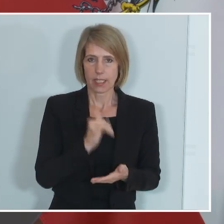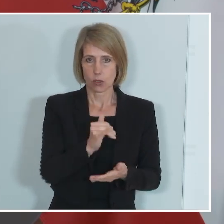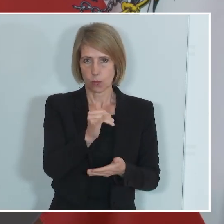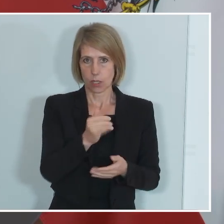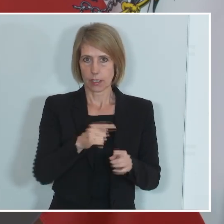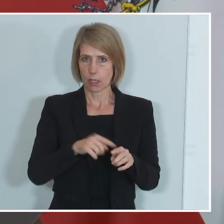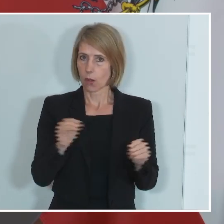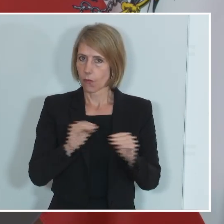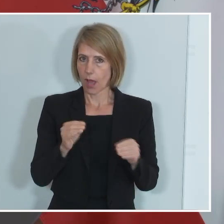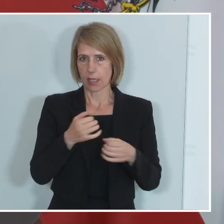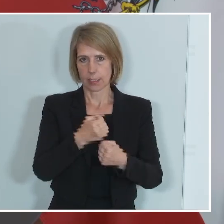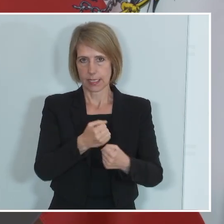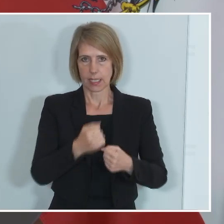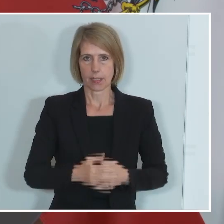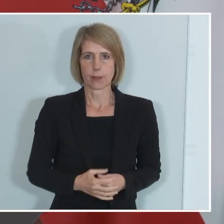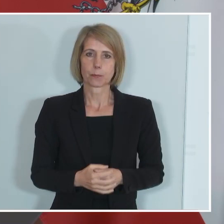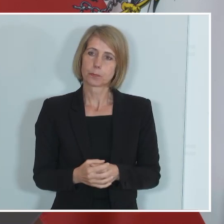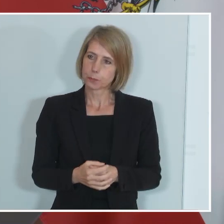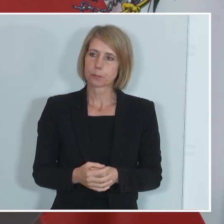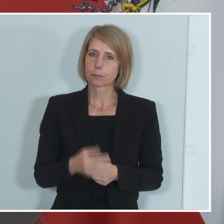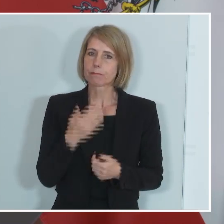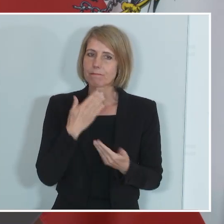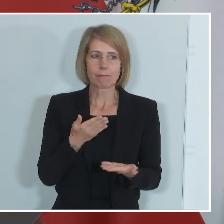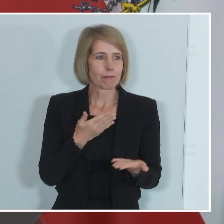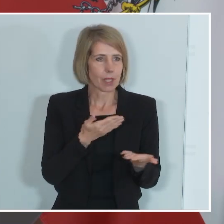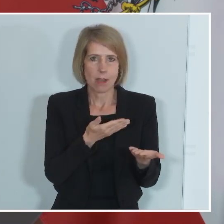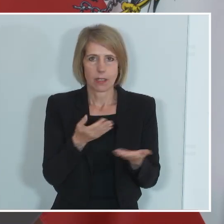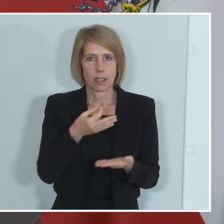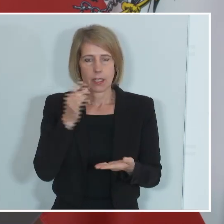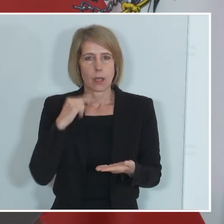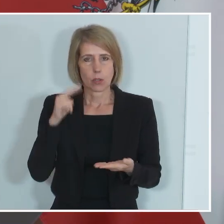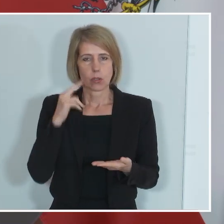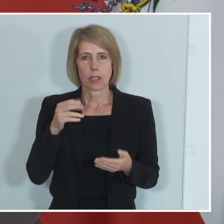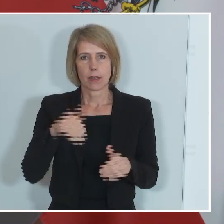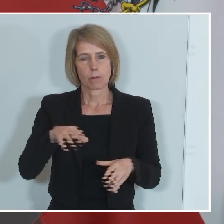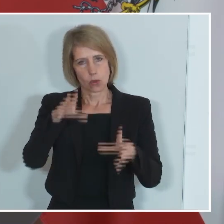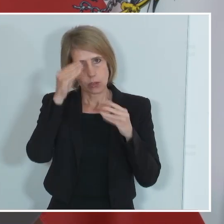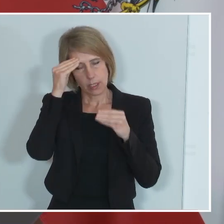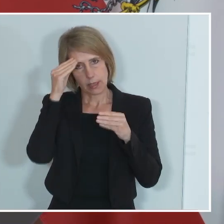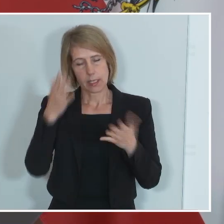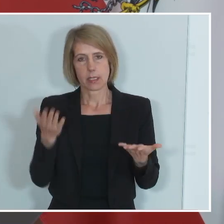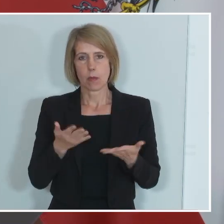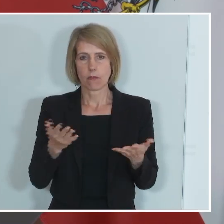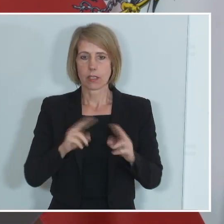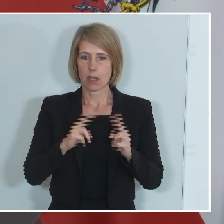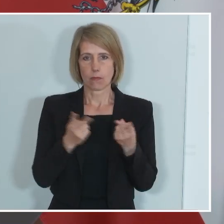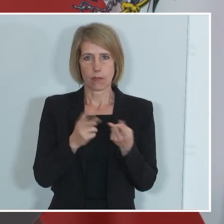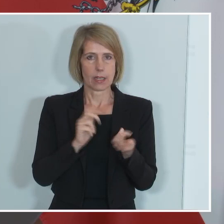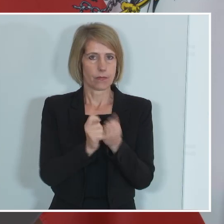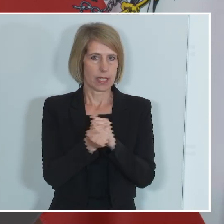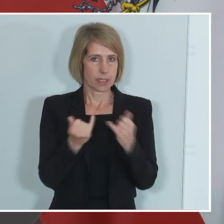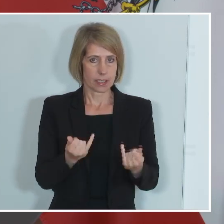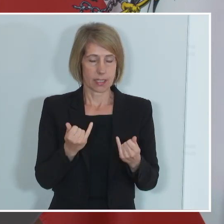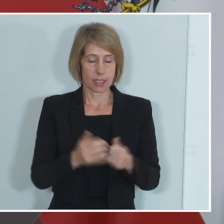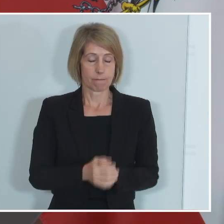tatsächlich gesichert. Ja, meine sehr geehrten Damen und Herren, ich glaube, wir müssen zur Kenntnis nehmen, dass sich die Welt verändert. Ich